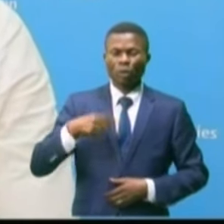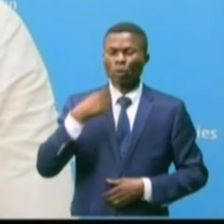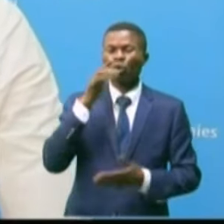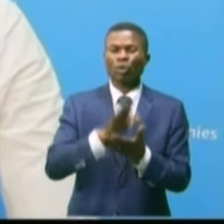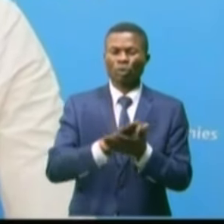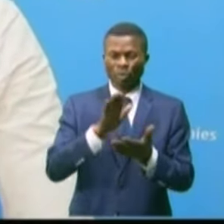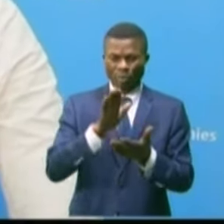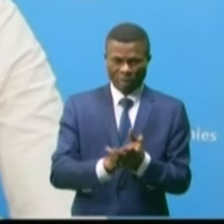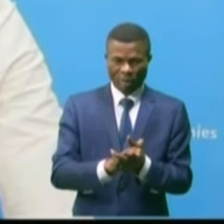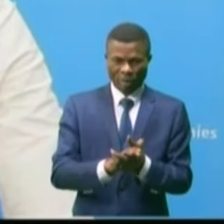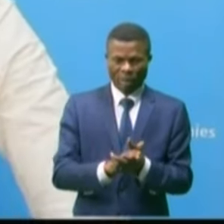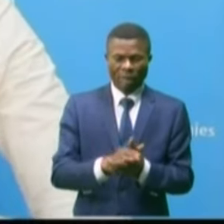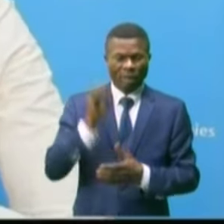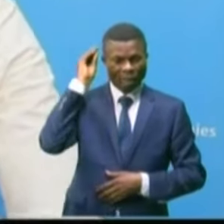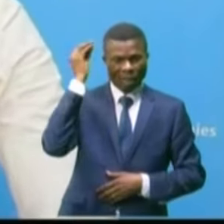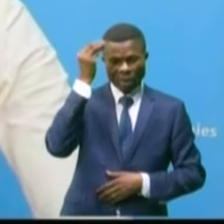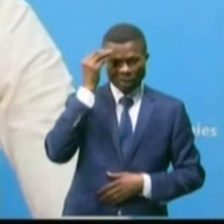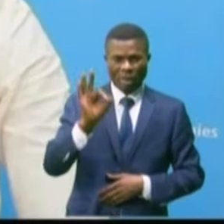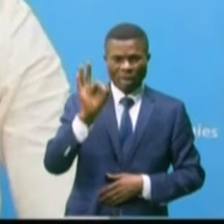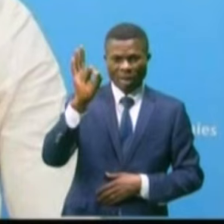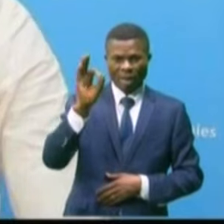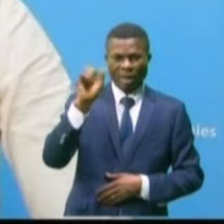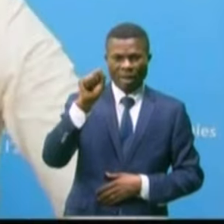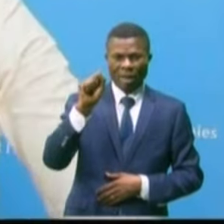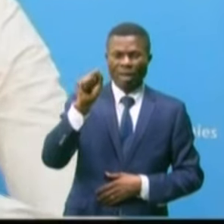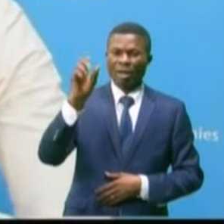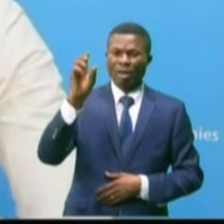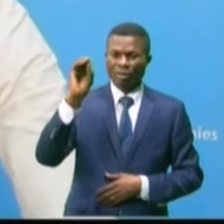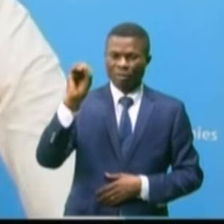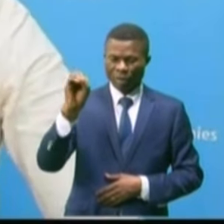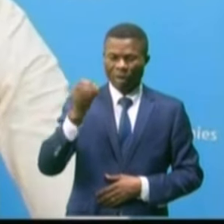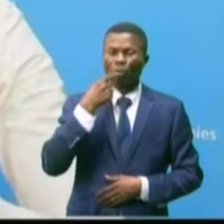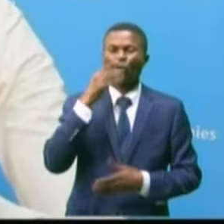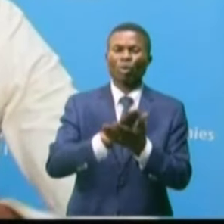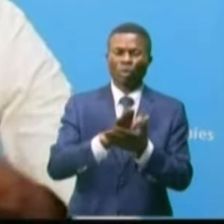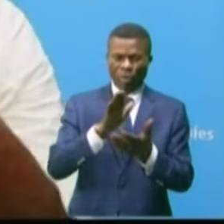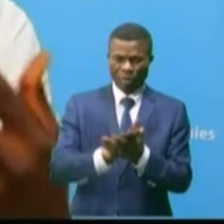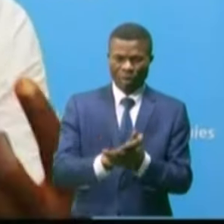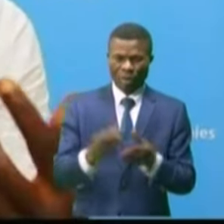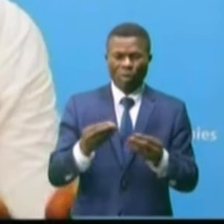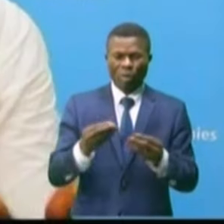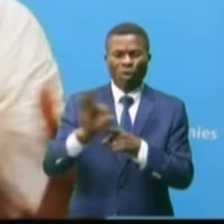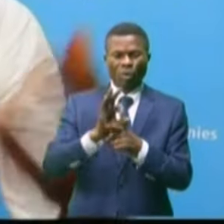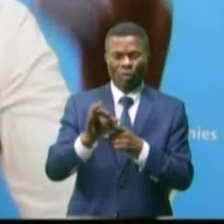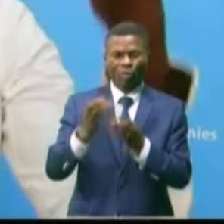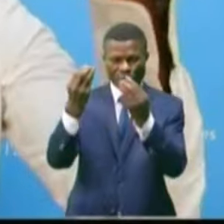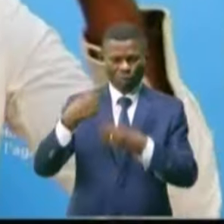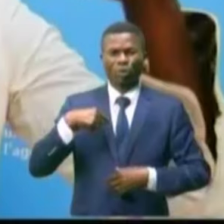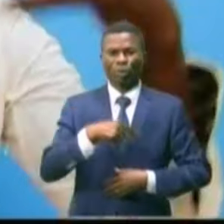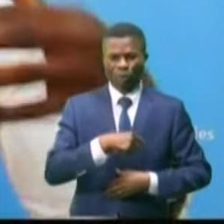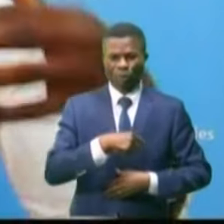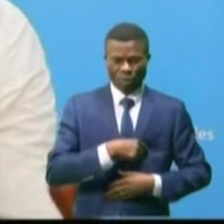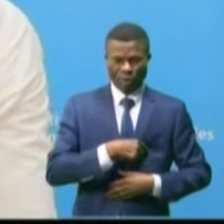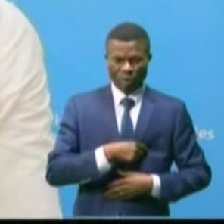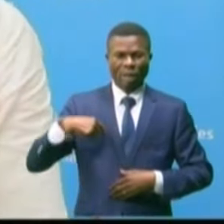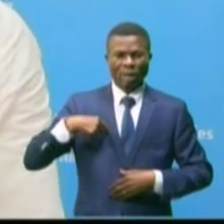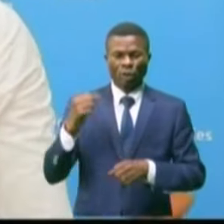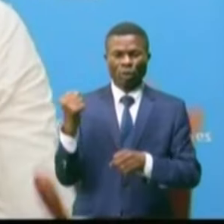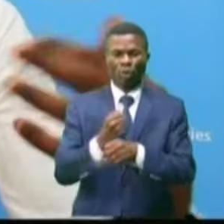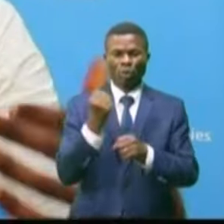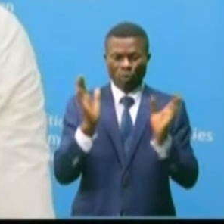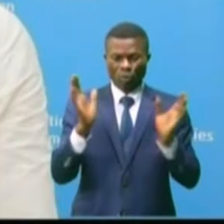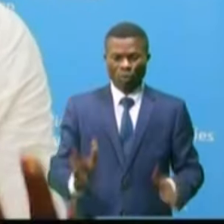Nous sommes reconnaissants à la FAO et nous lui disons merci pour cette formation. Nous, les cultivateurs